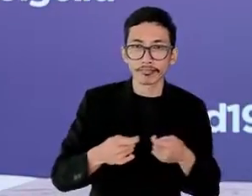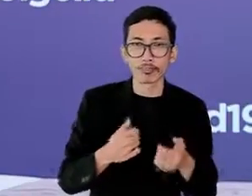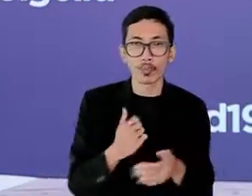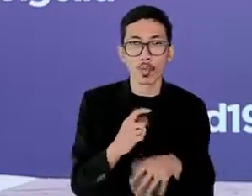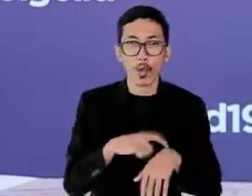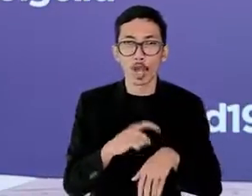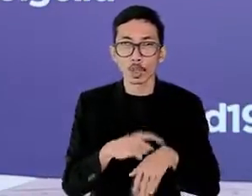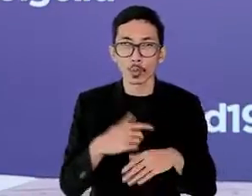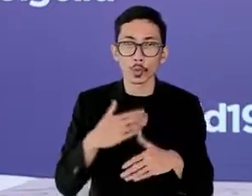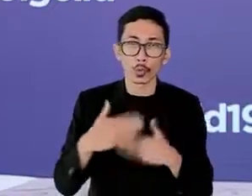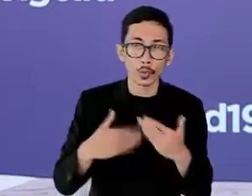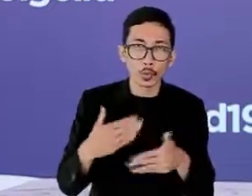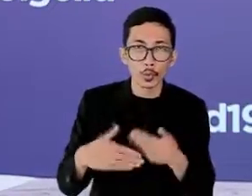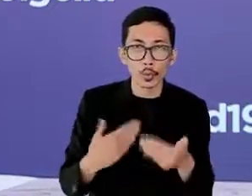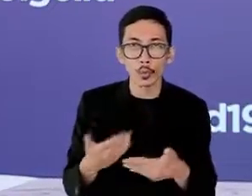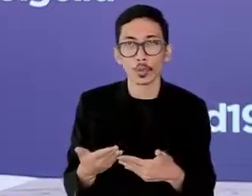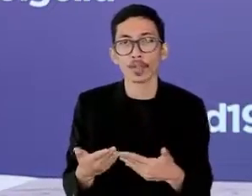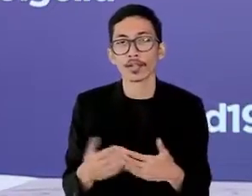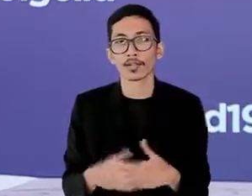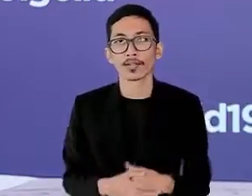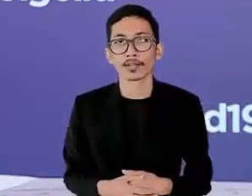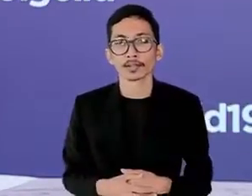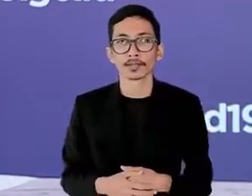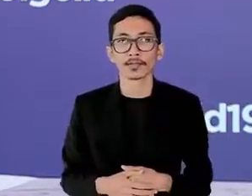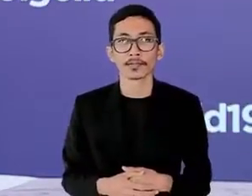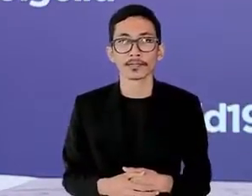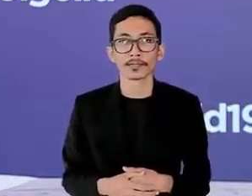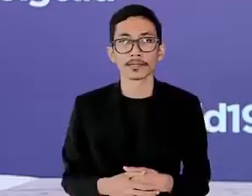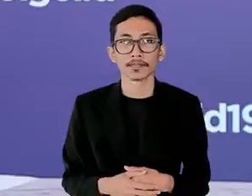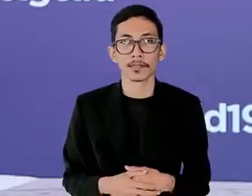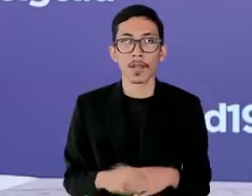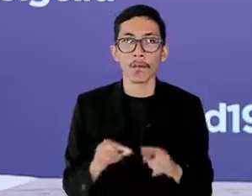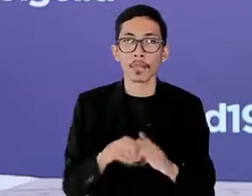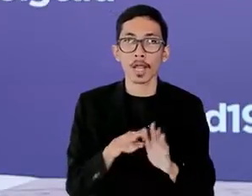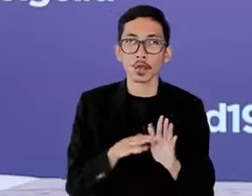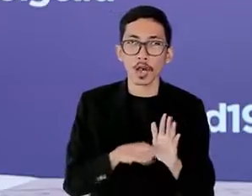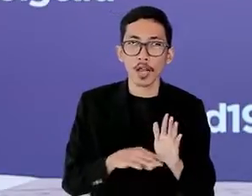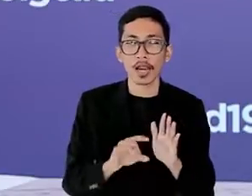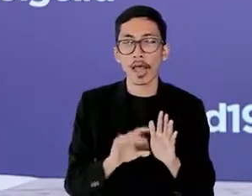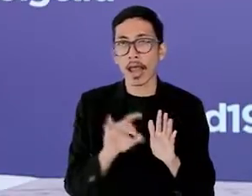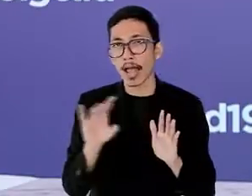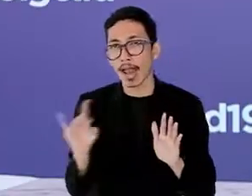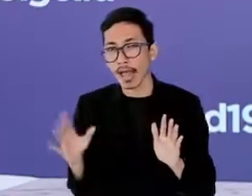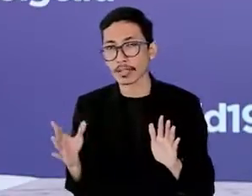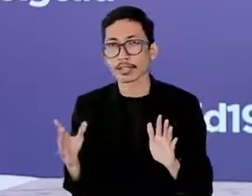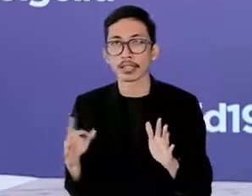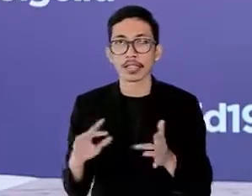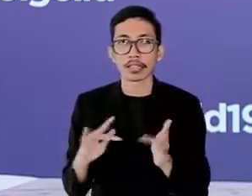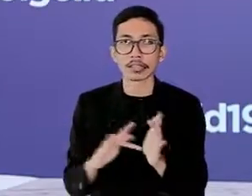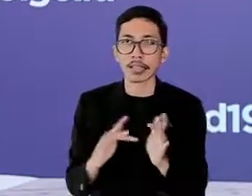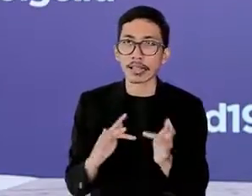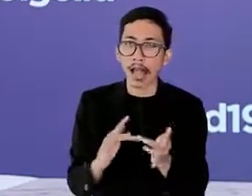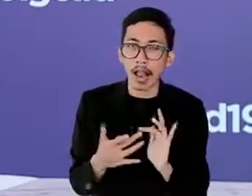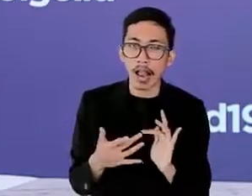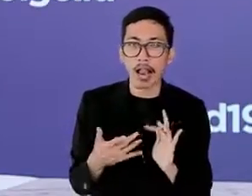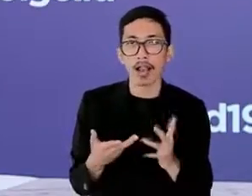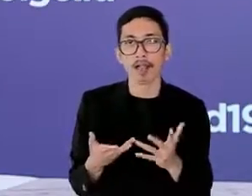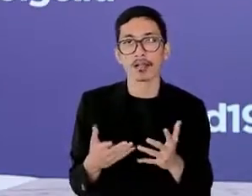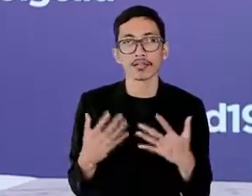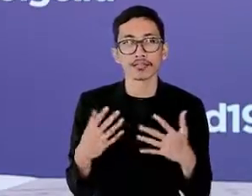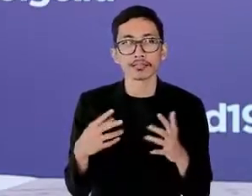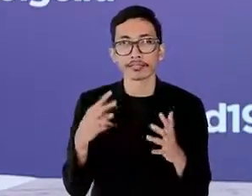misalnya pembaharuan point pengetat longgar and dan digitalisasi skrining kesehatan